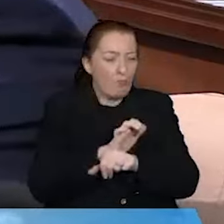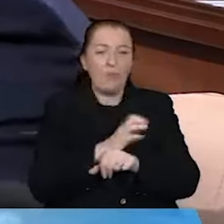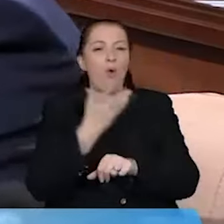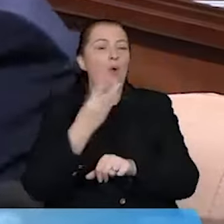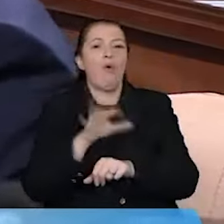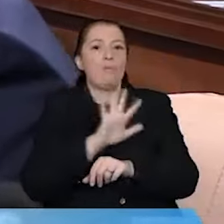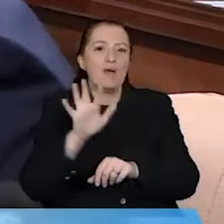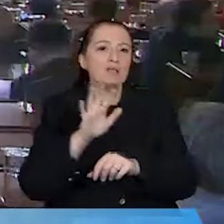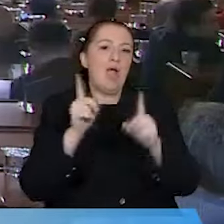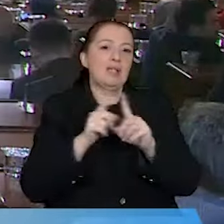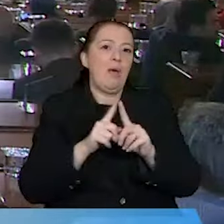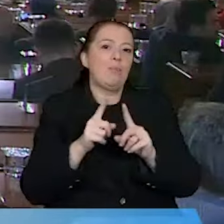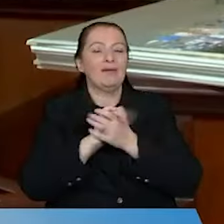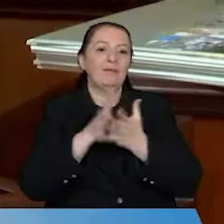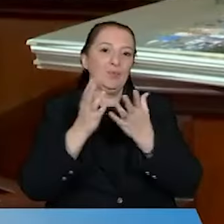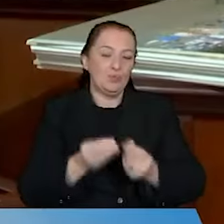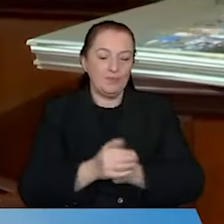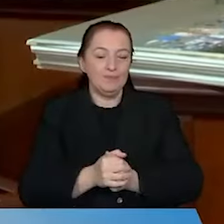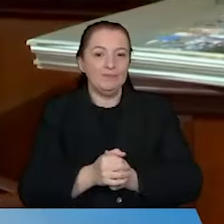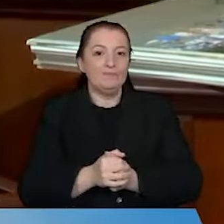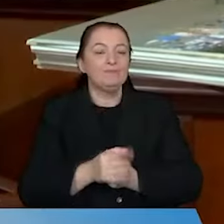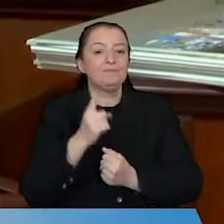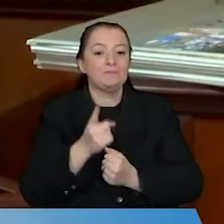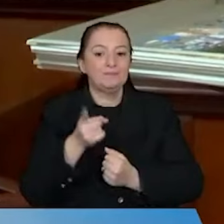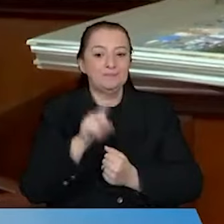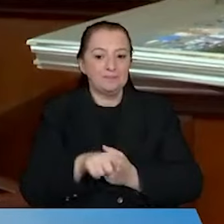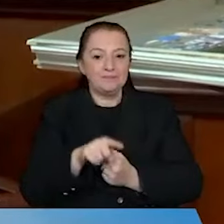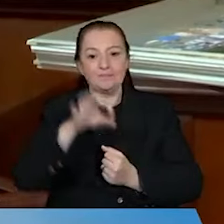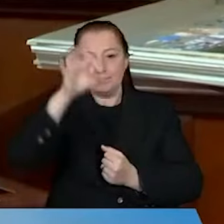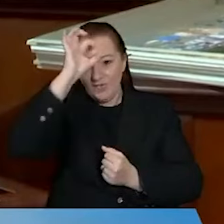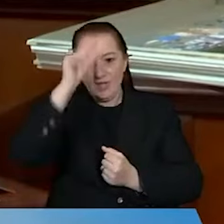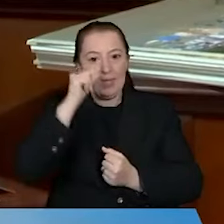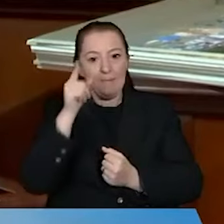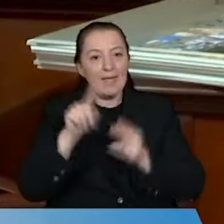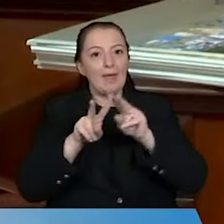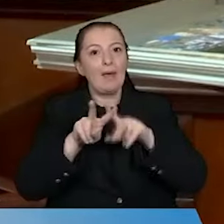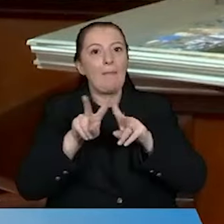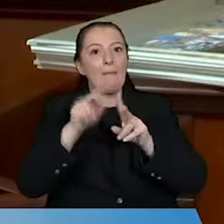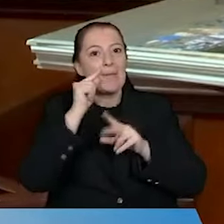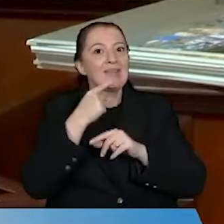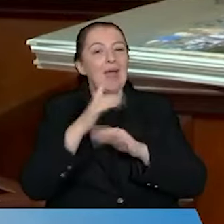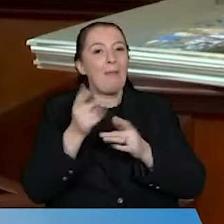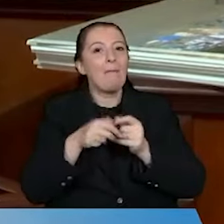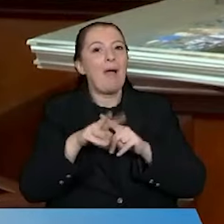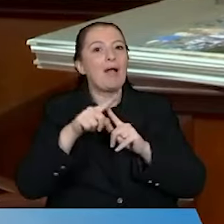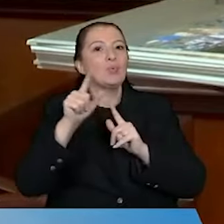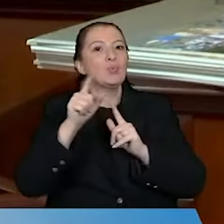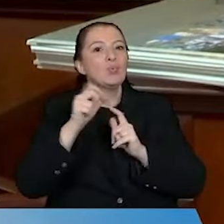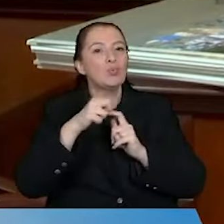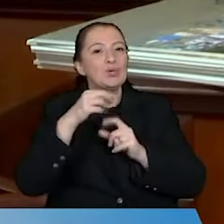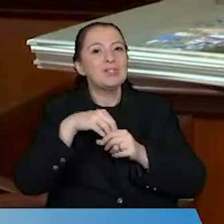ortada. Teşekkür ediyorum. Peki. Bir diğeri de Fatih Bey geç İmam Bey bahsetti ama ben şu Beltur'la ilgili